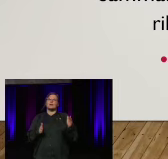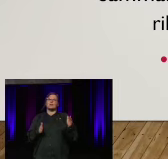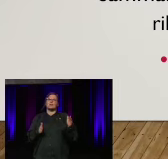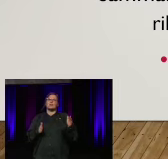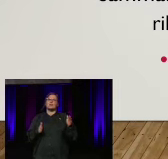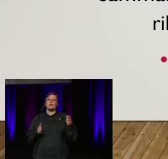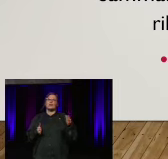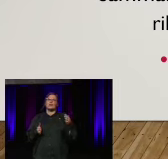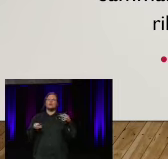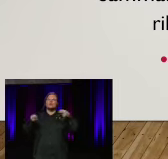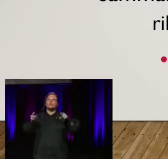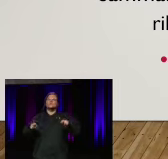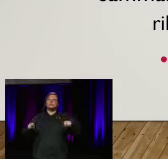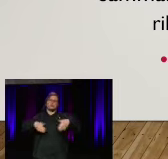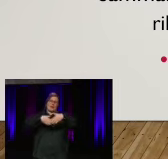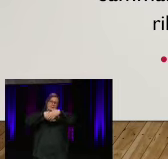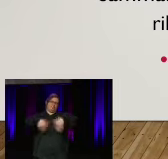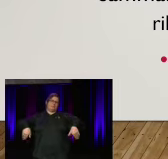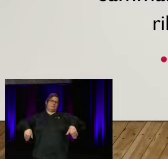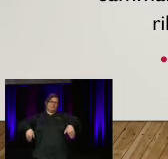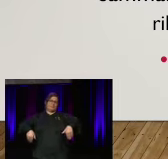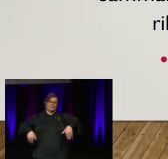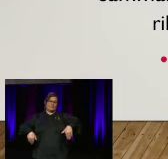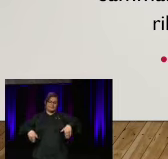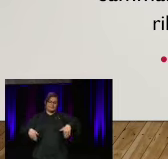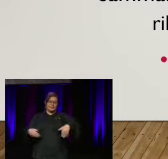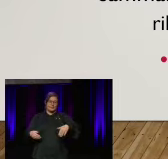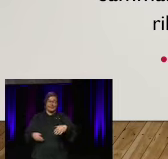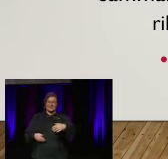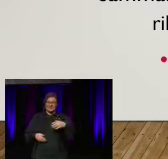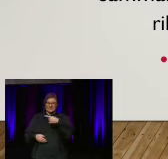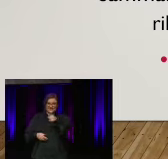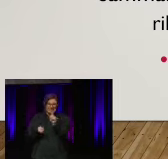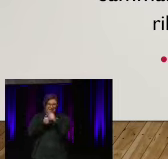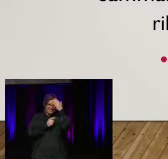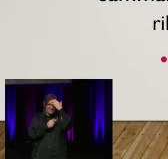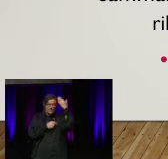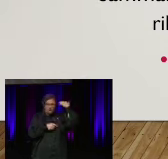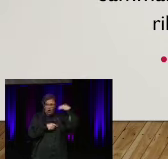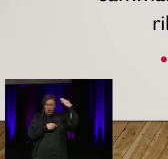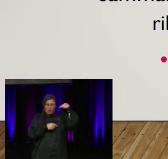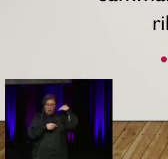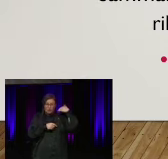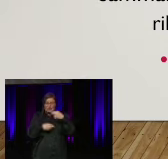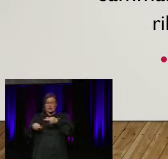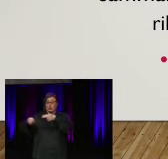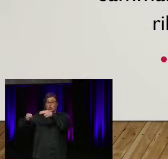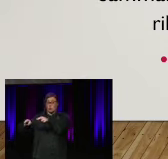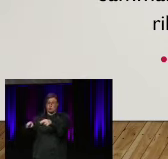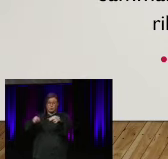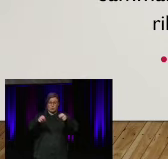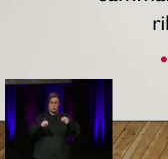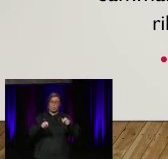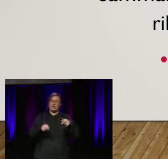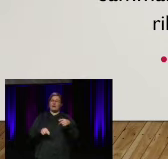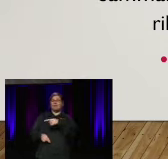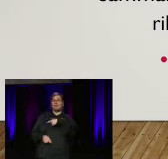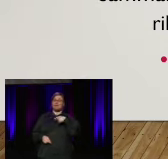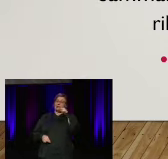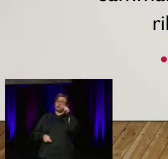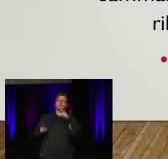domstolarnas oberoende. Och som ni vet då, tidigare så behandlades ju domstolarna i princip som vilken myndighet som helst.